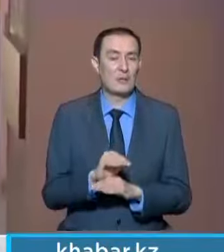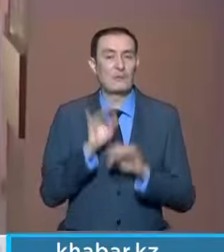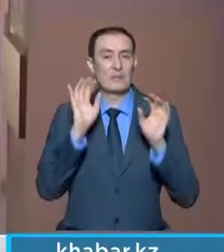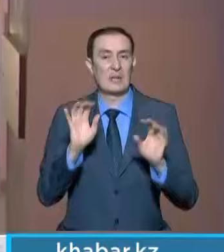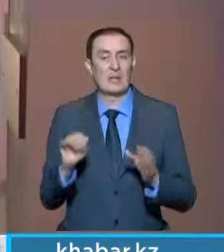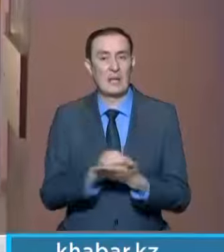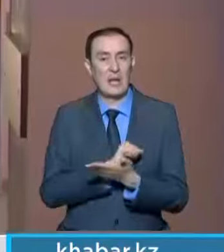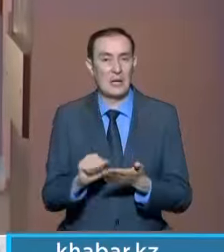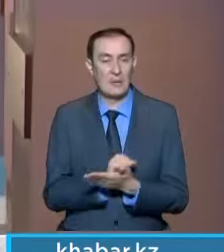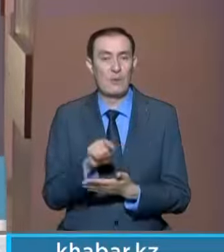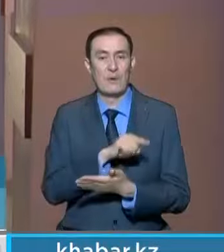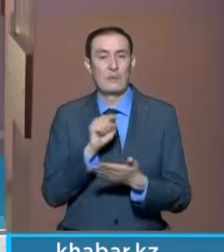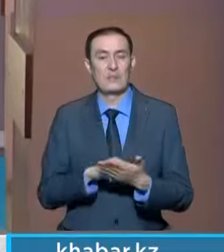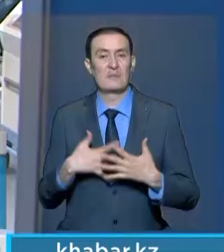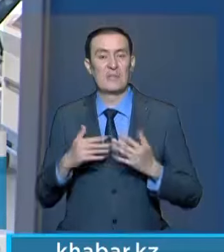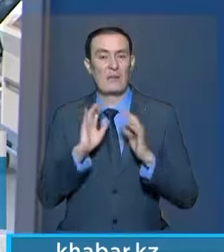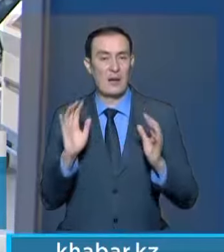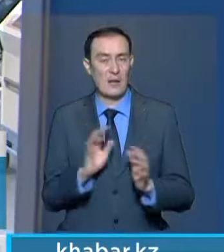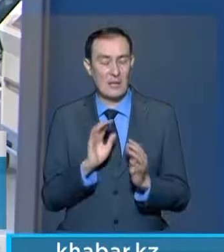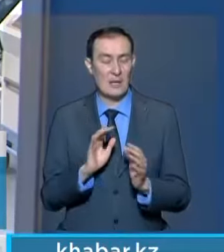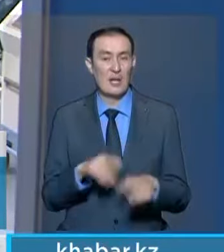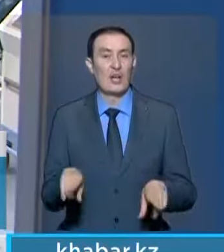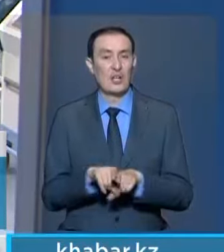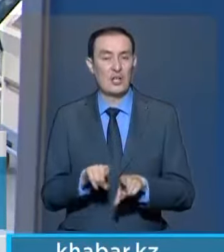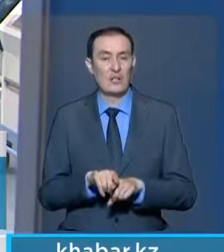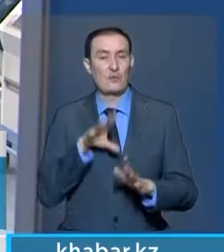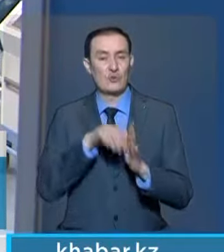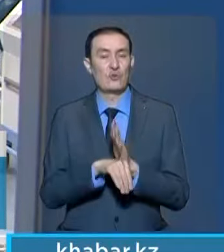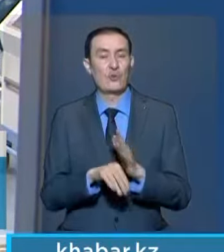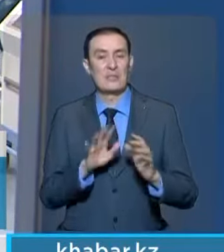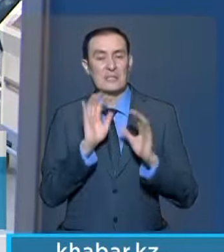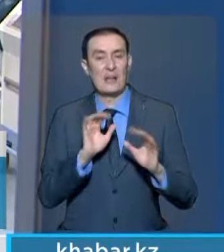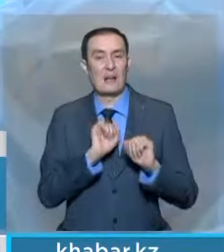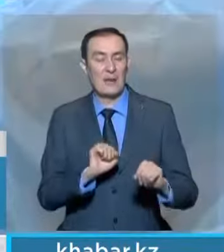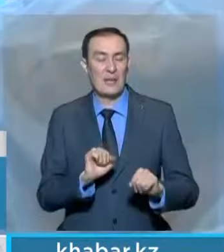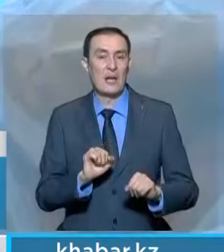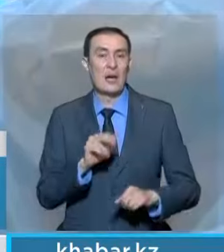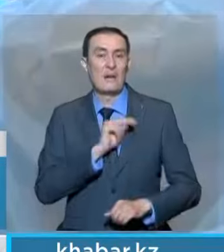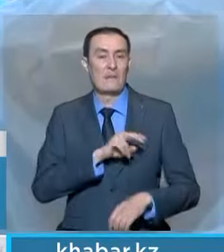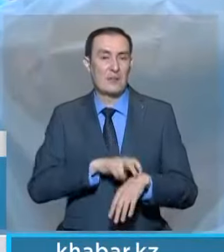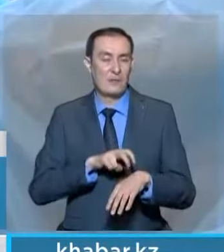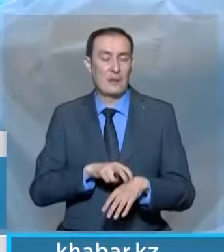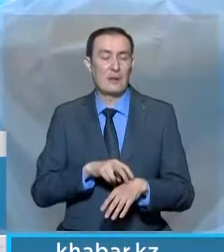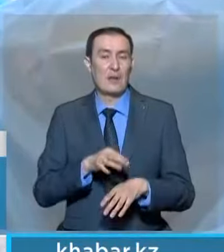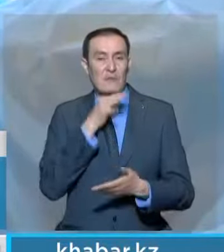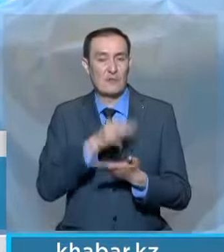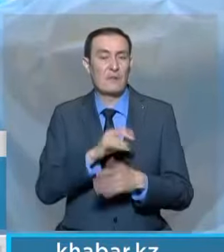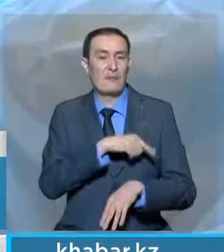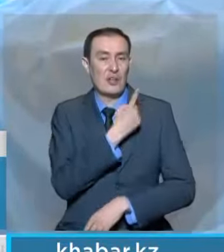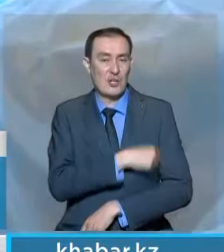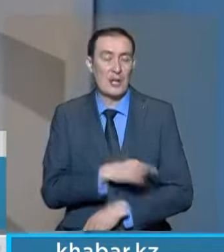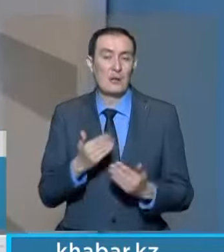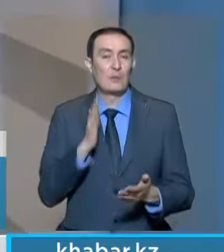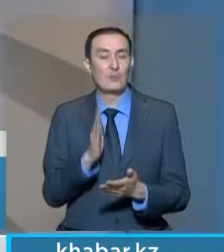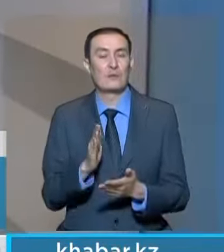некоторые законодательные акты по вопросам здравоохранения. Кроме этого, внедрено страхование профессиональной деятельности и ответственности медработников.